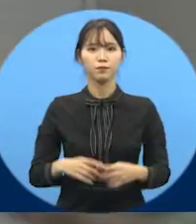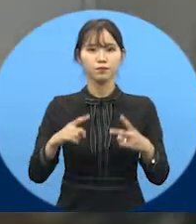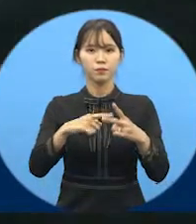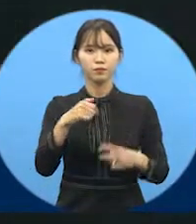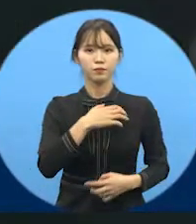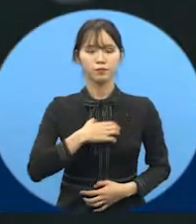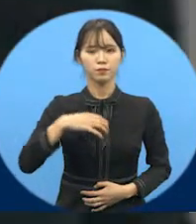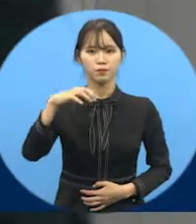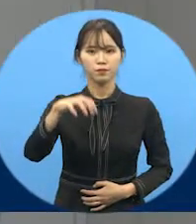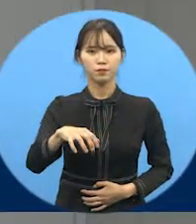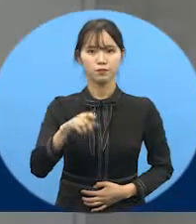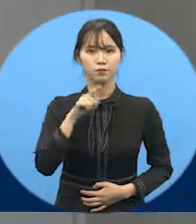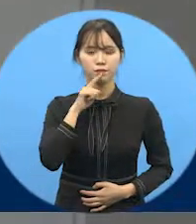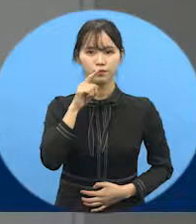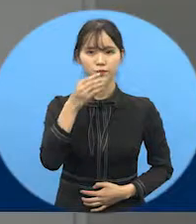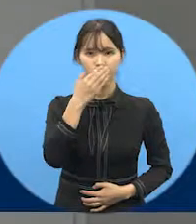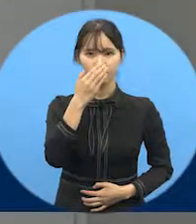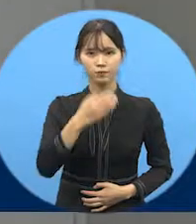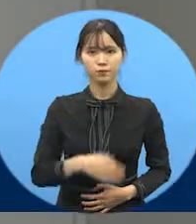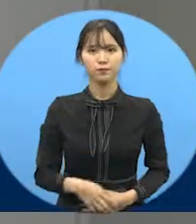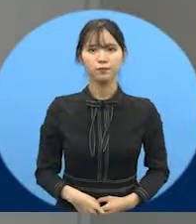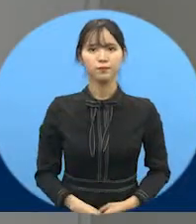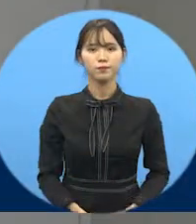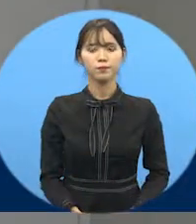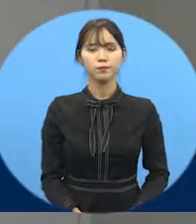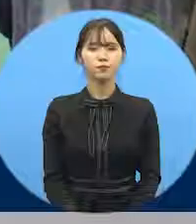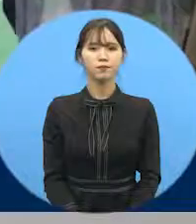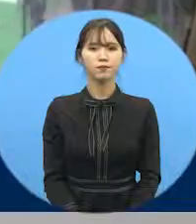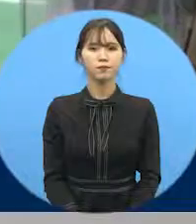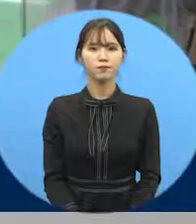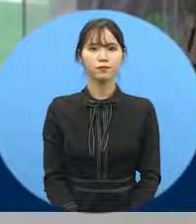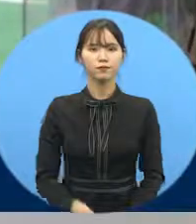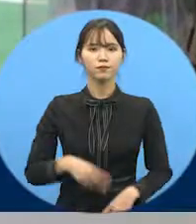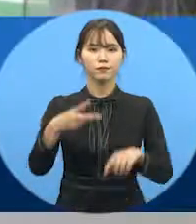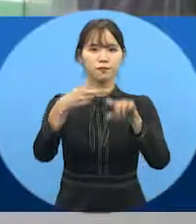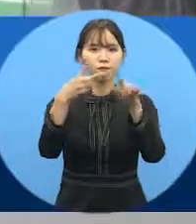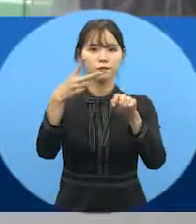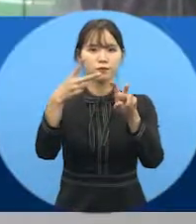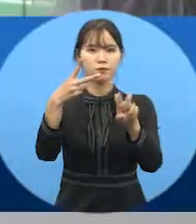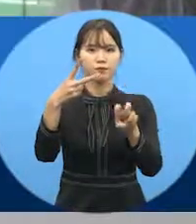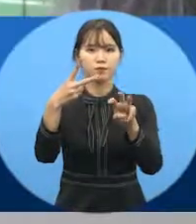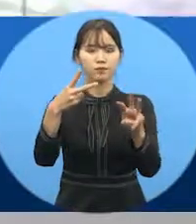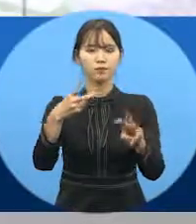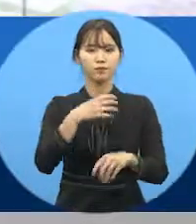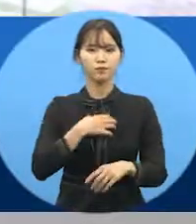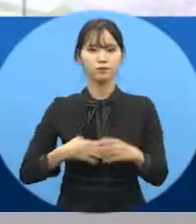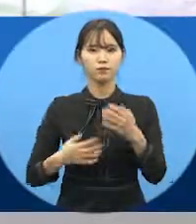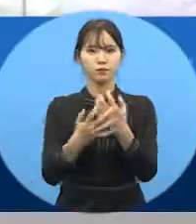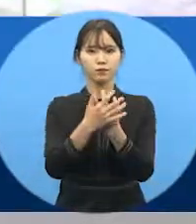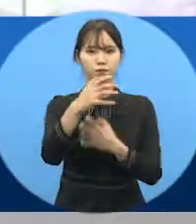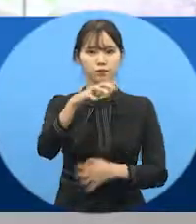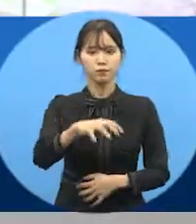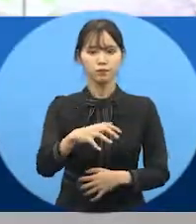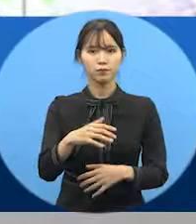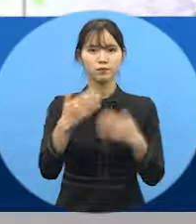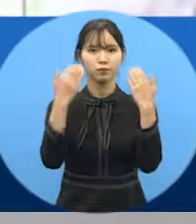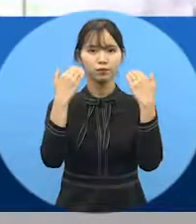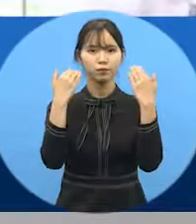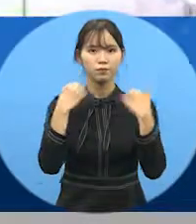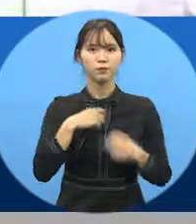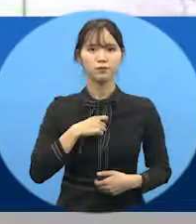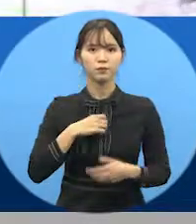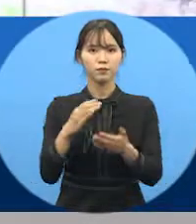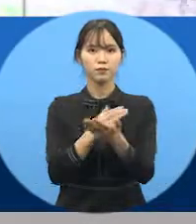동대문구청 교육진흥과 로 신청하면 됩니다 동대문구 가 2월 23일 구청 다목적